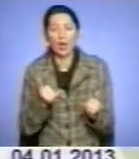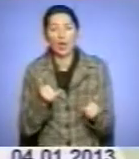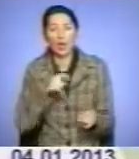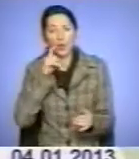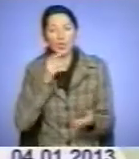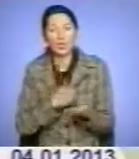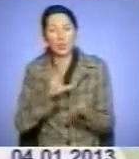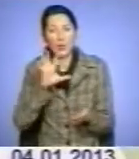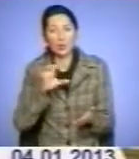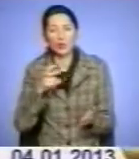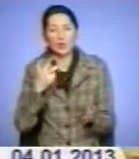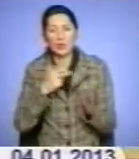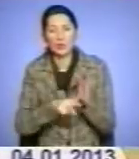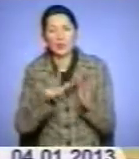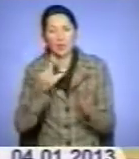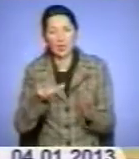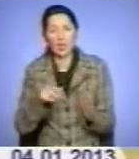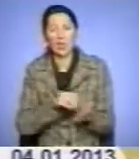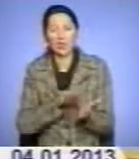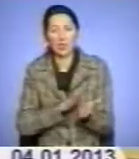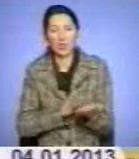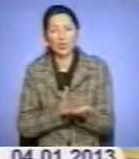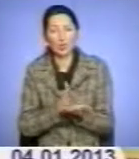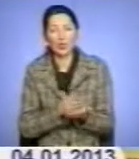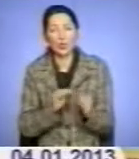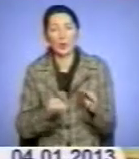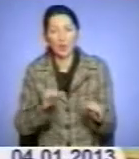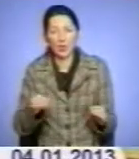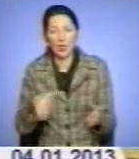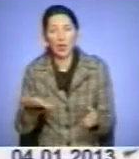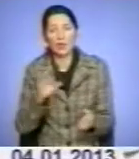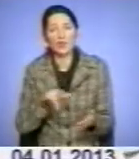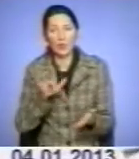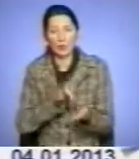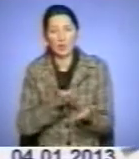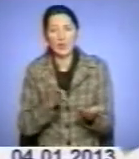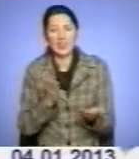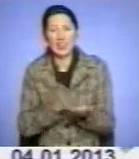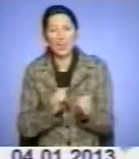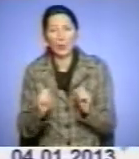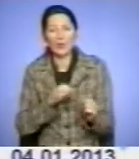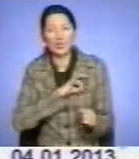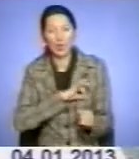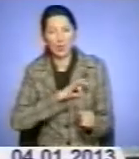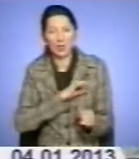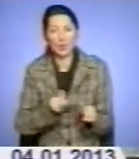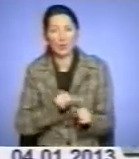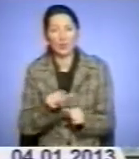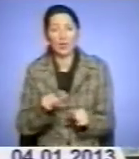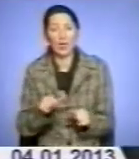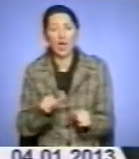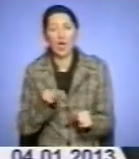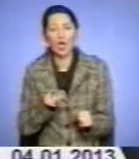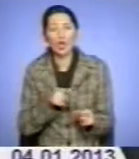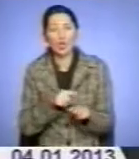583 реєстраційні служби, розташовані в усіх містах і районах, де функціонують управління юстиції. Виняток – міста Київ та Севастополь. Тут, за словами